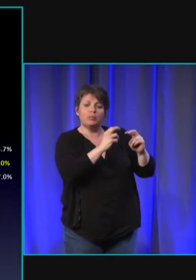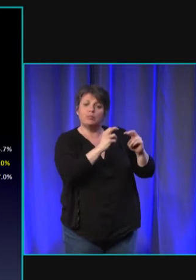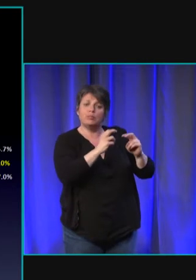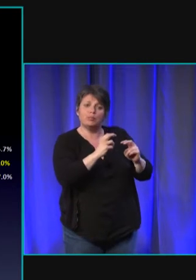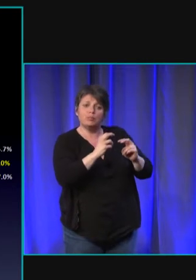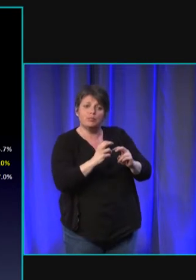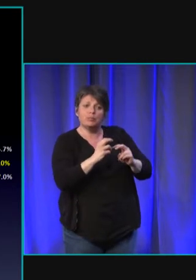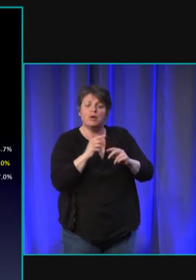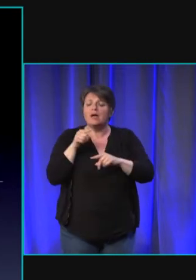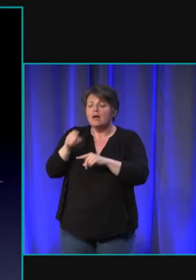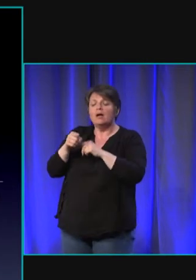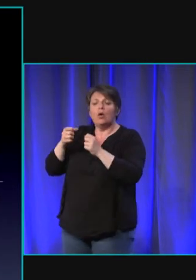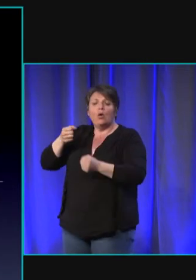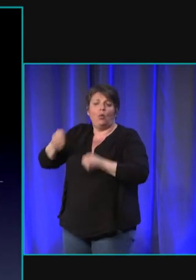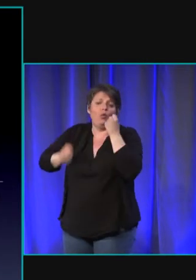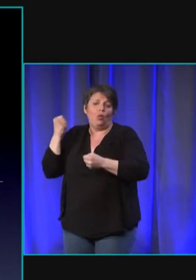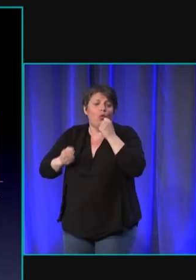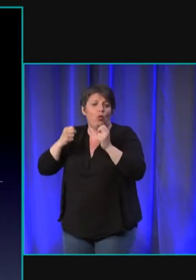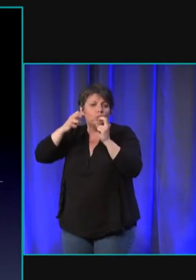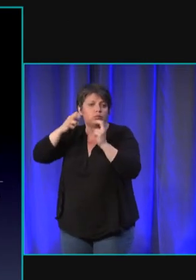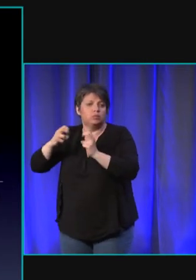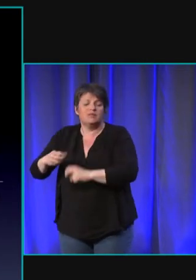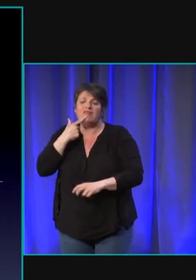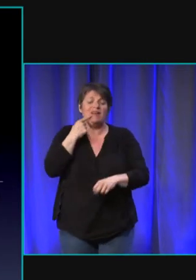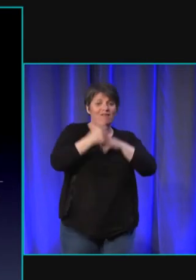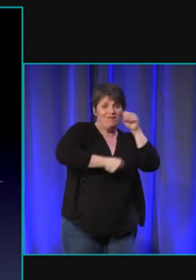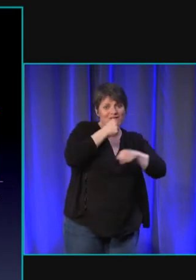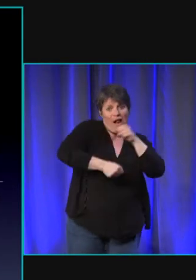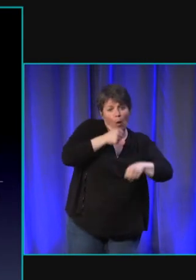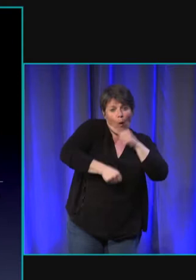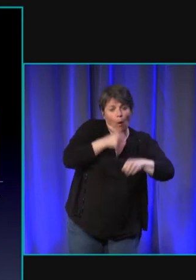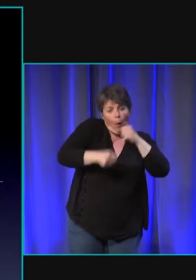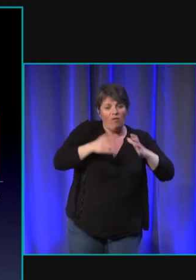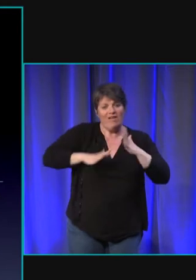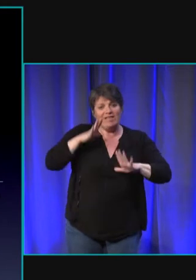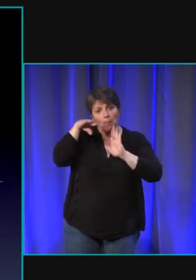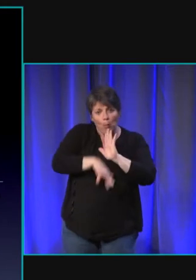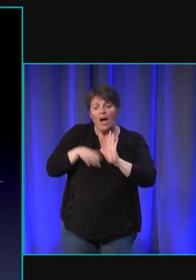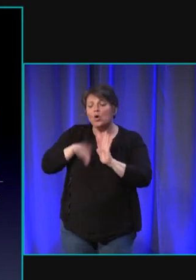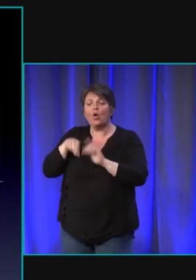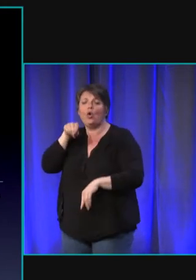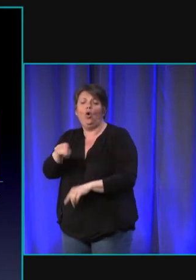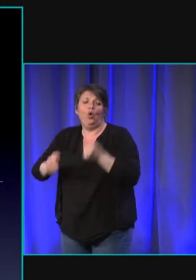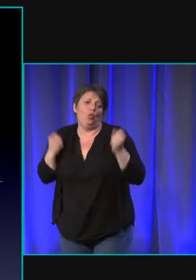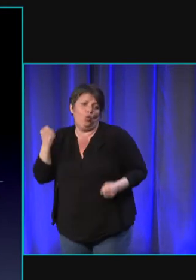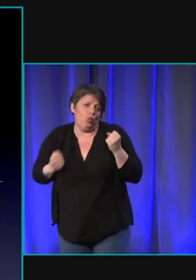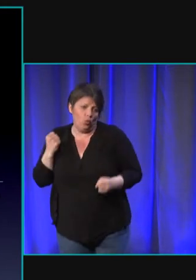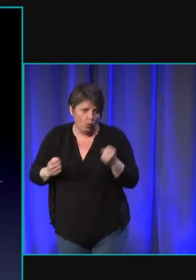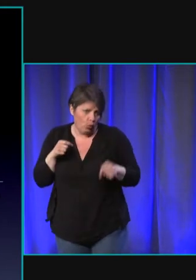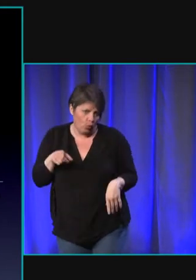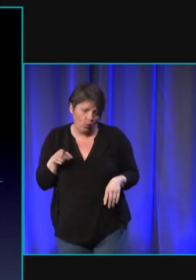là. C'est-à-dire qu'on se fatigue beaucoup moins à faire des sprints sur vélo qu'à faire des sprints en course à